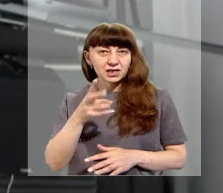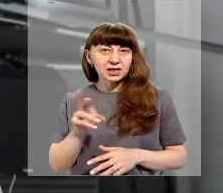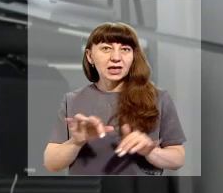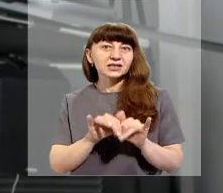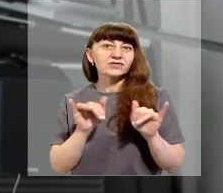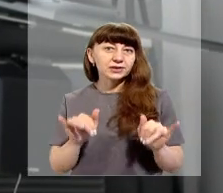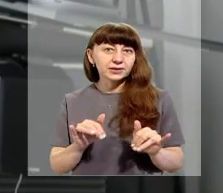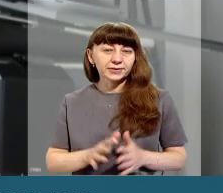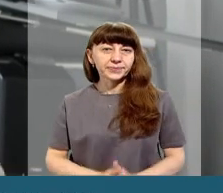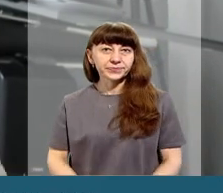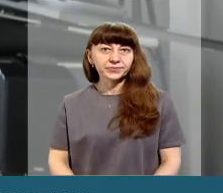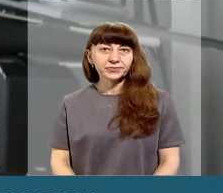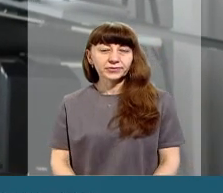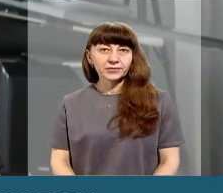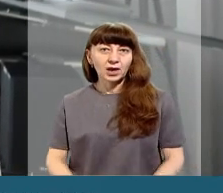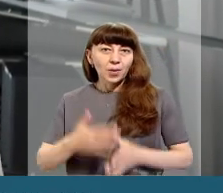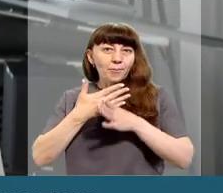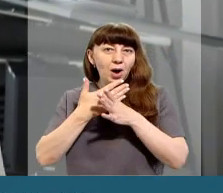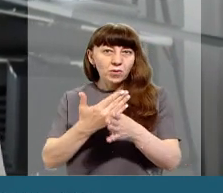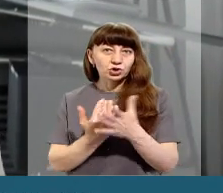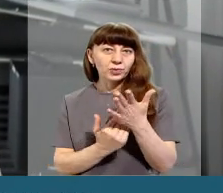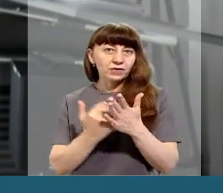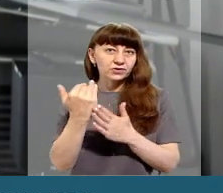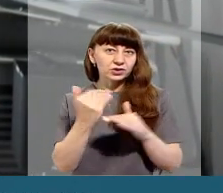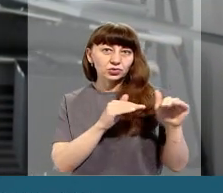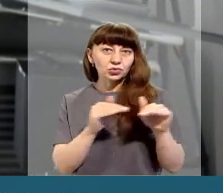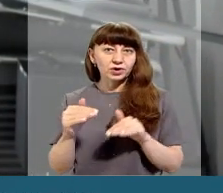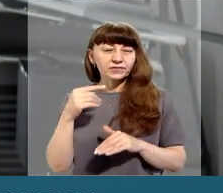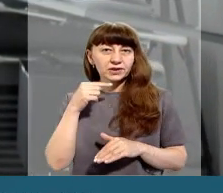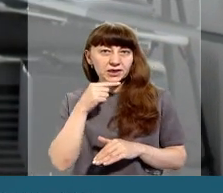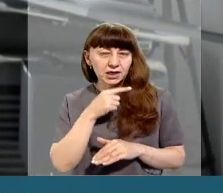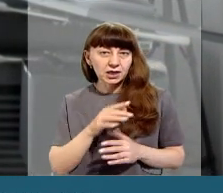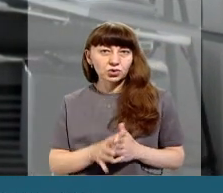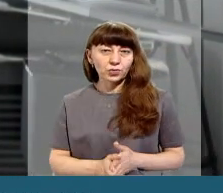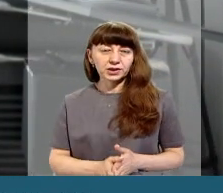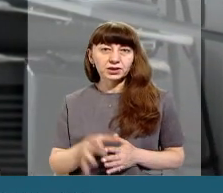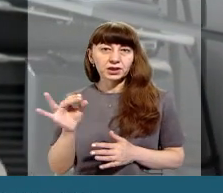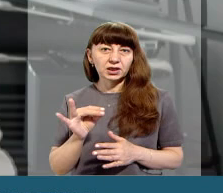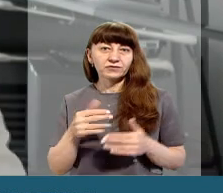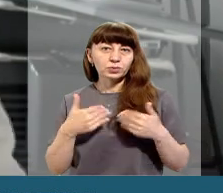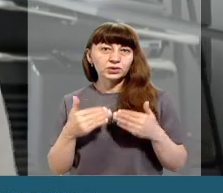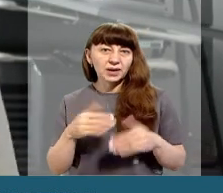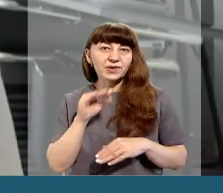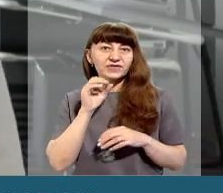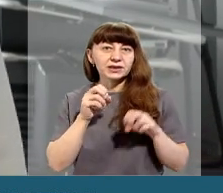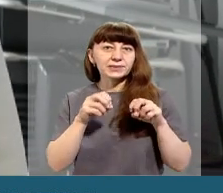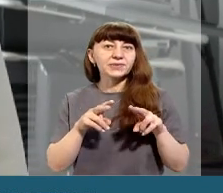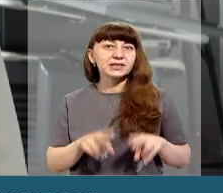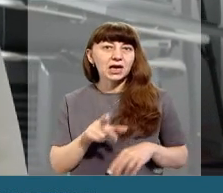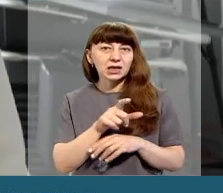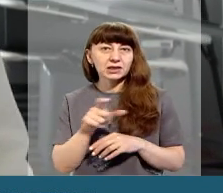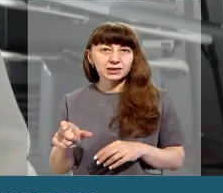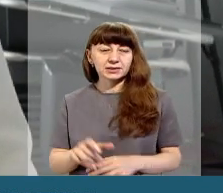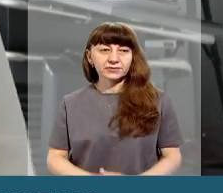Kia зауытынан бөлек тағы бірнеше ірі инвестициялық жобалар іске асырылып жатыр. Мұның барлығы облыс әлеуетін арттырып қана қоймай, тұрақты